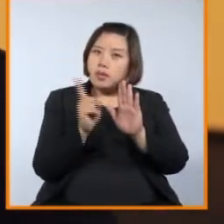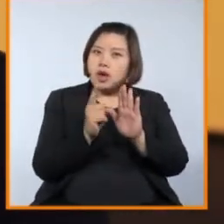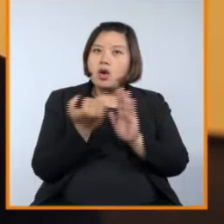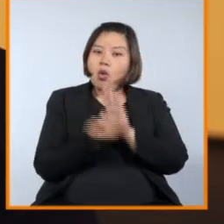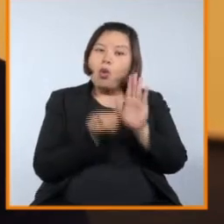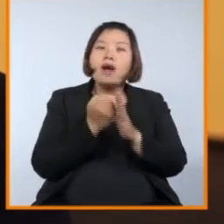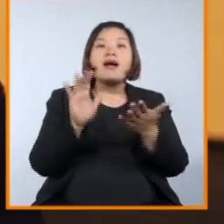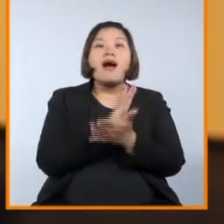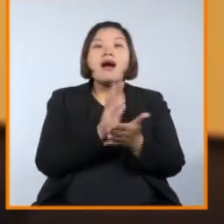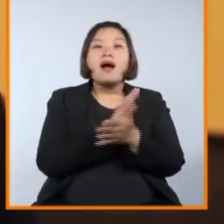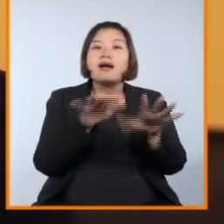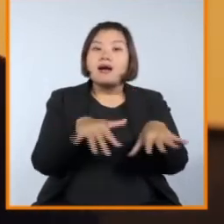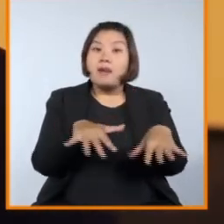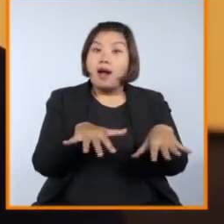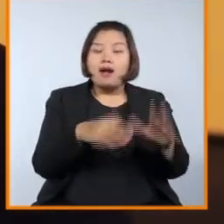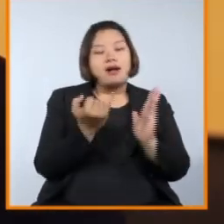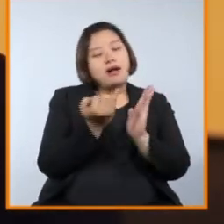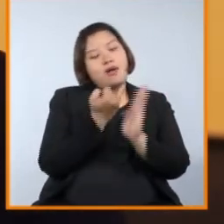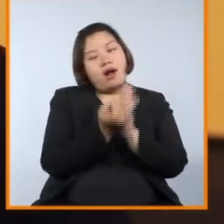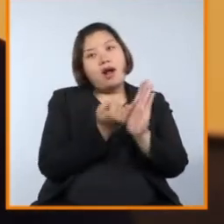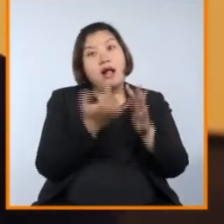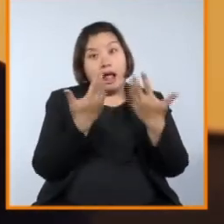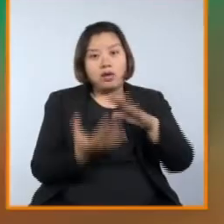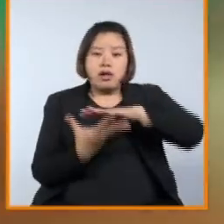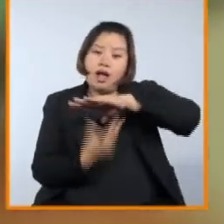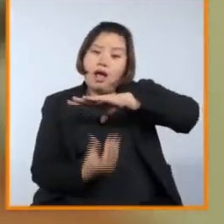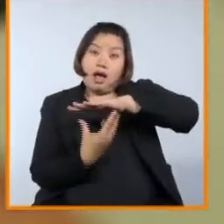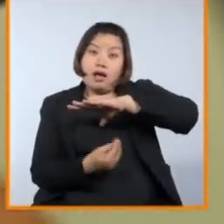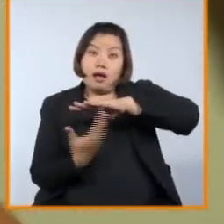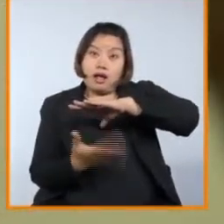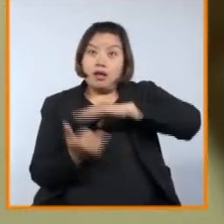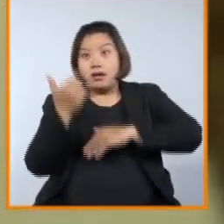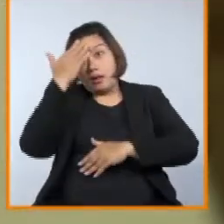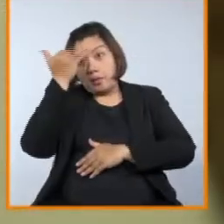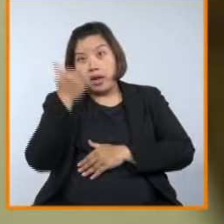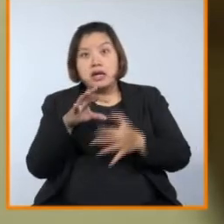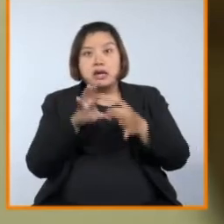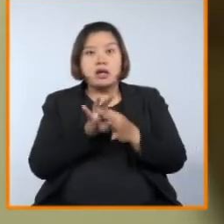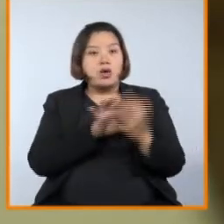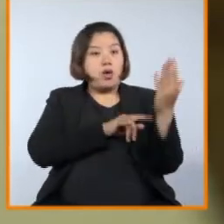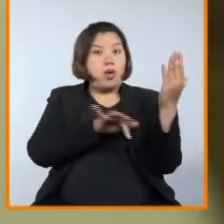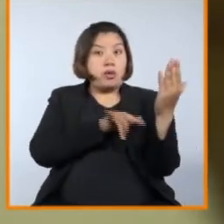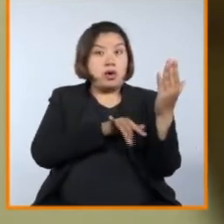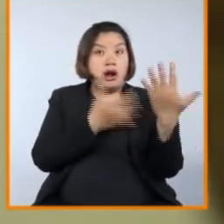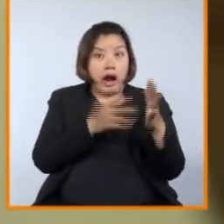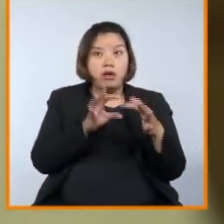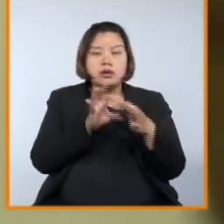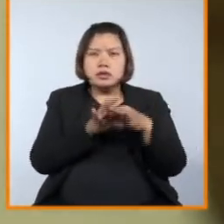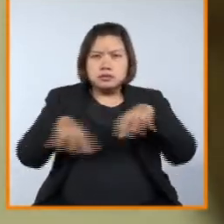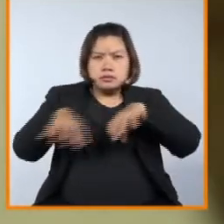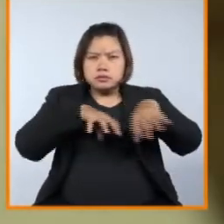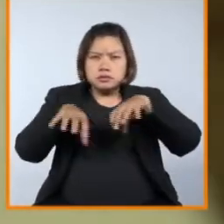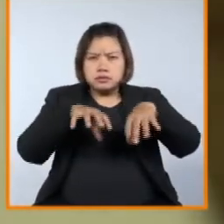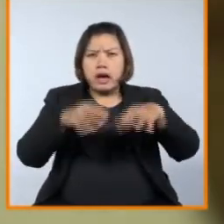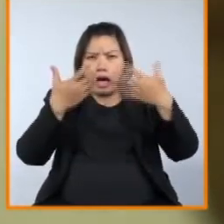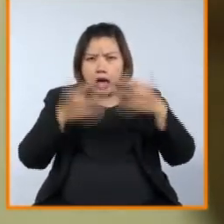นกระดาษก่อนเพราะว่าบนกระดาษเสร็จแล้วเนี่ยค่ะก็สแกนไอตัวที่เราวาดเนี่ยเข้าไปในคอมพิวเตอร์แล้วก็ใช้โปรแกรม Photoshop แล้วก็ล